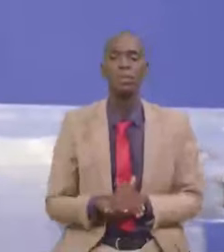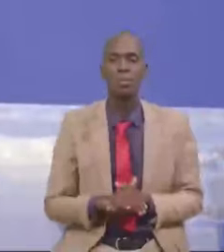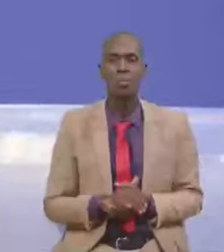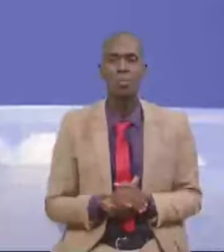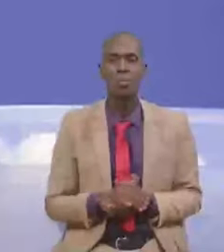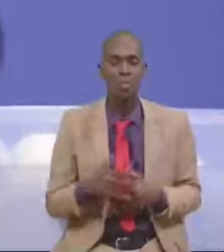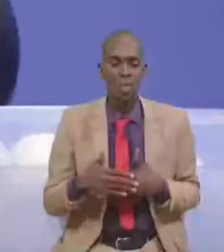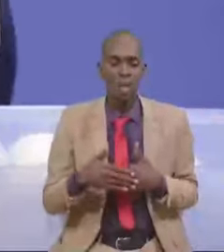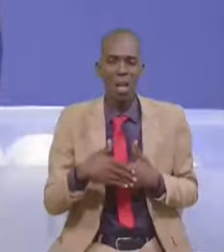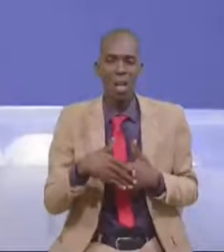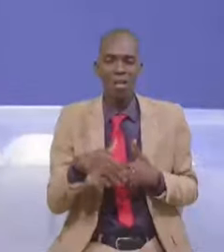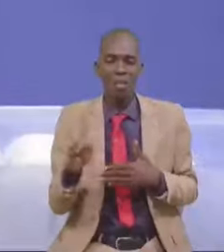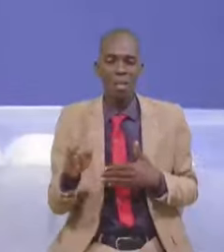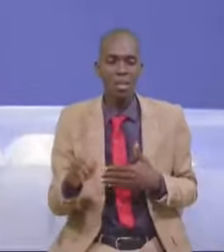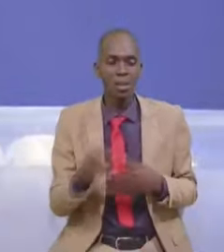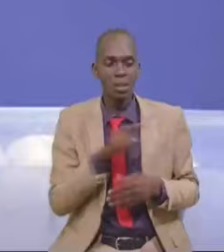Après avoir vendu la vérité,